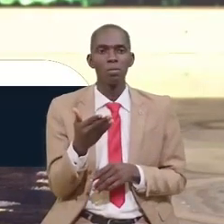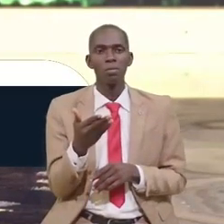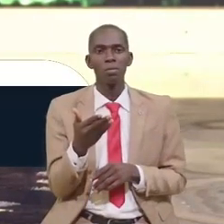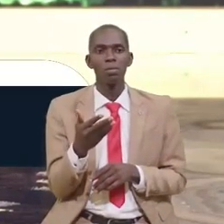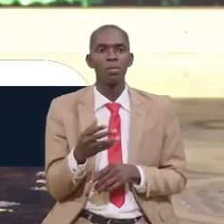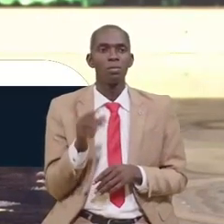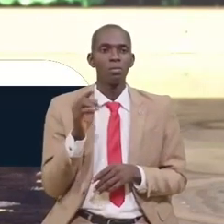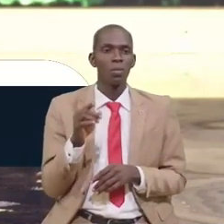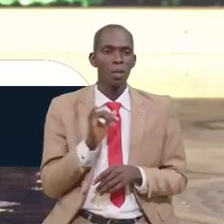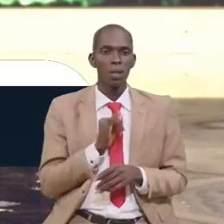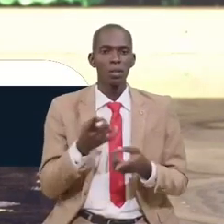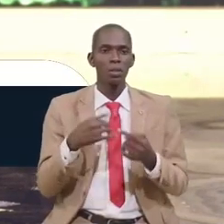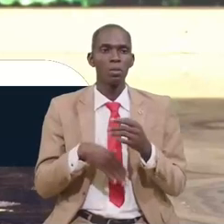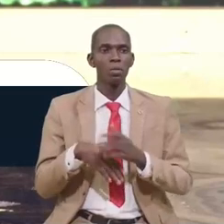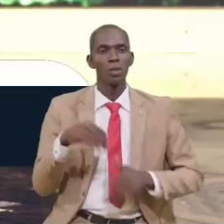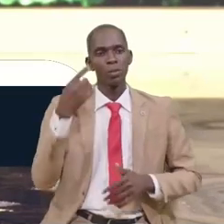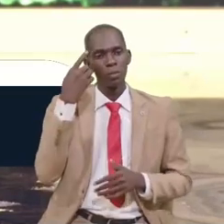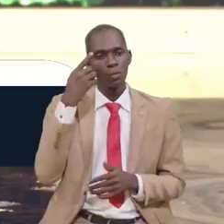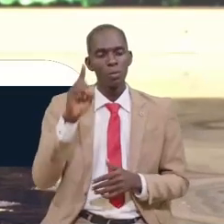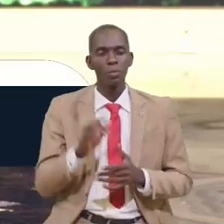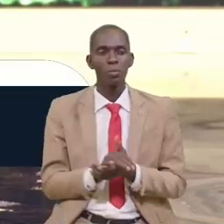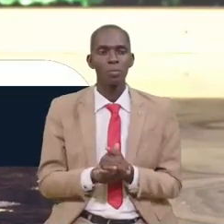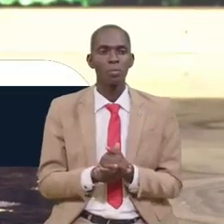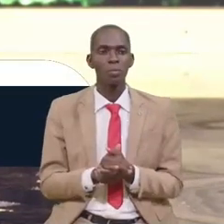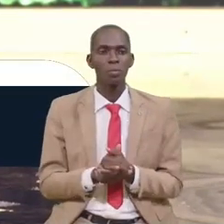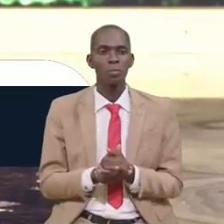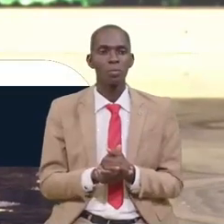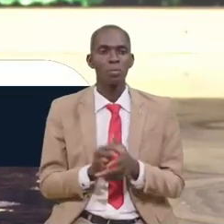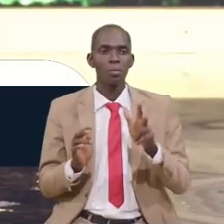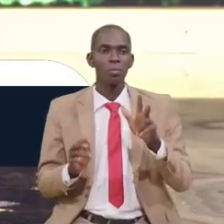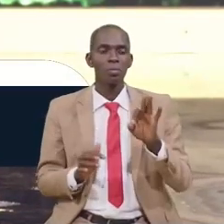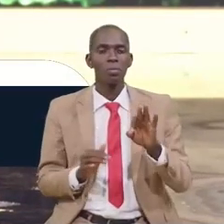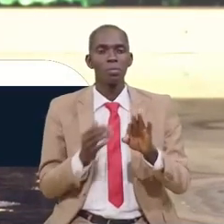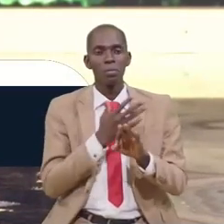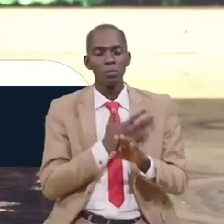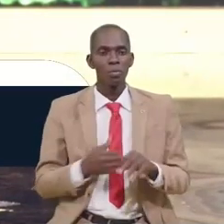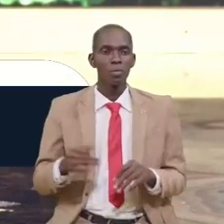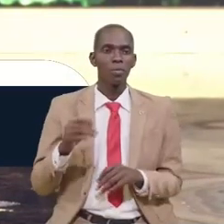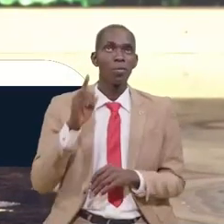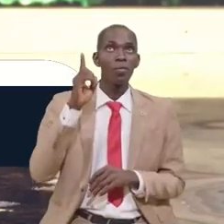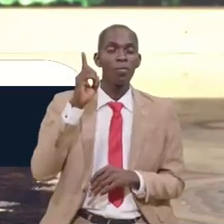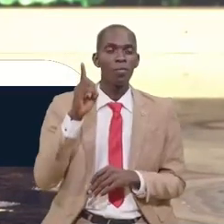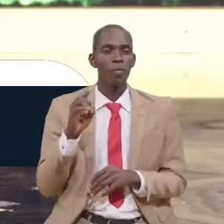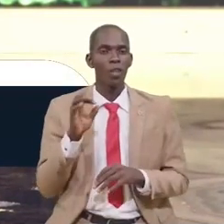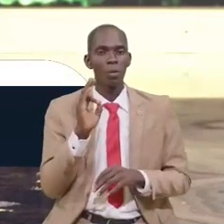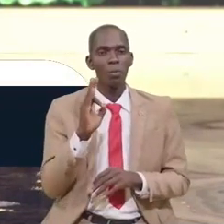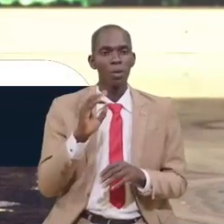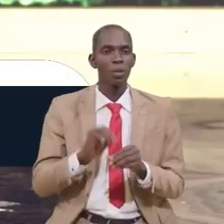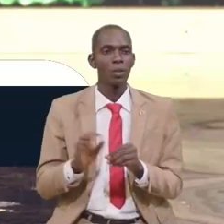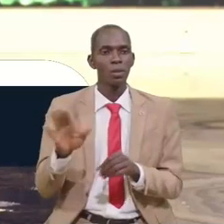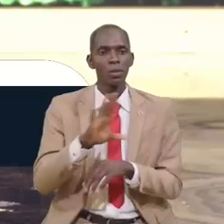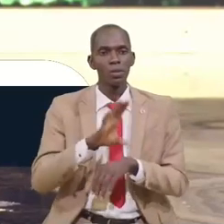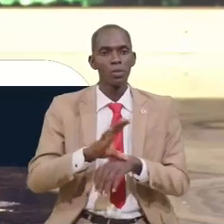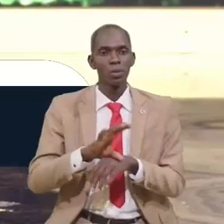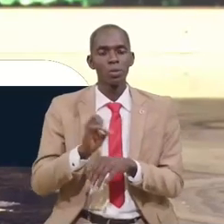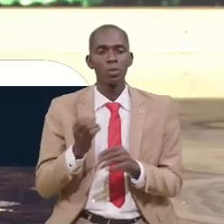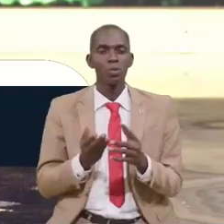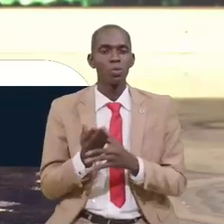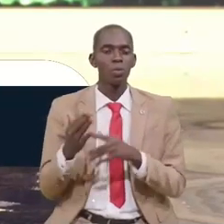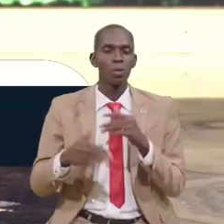suis sorti. » 39. Il alla prêcher dans les synagogues, par toute la